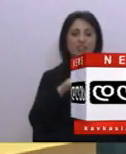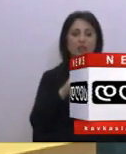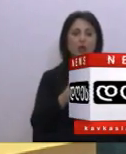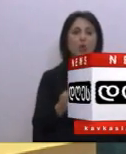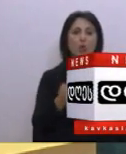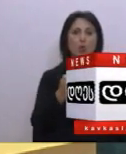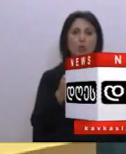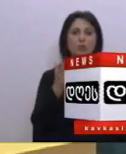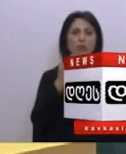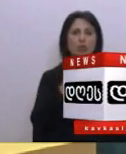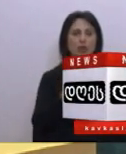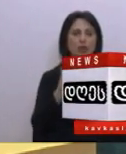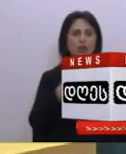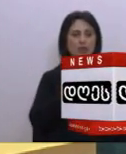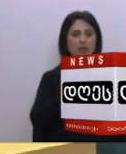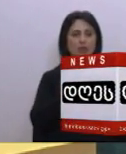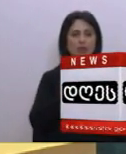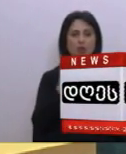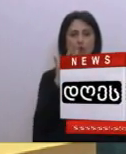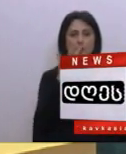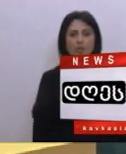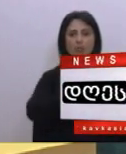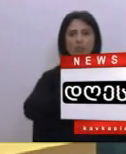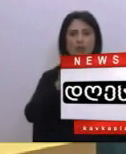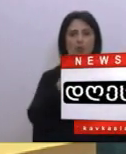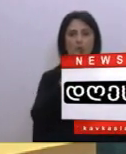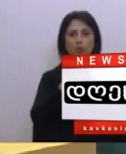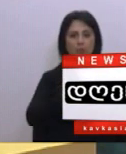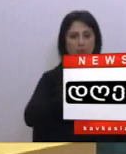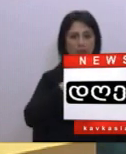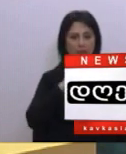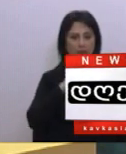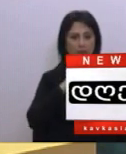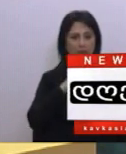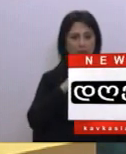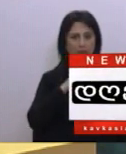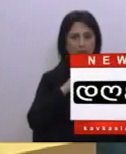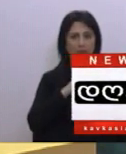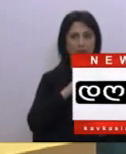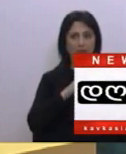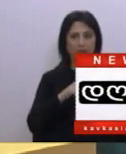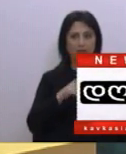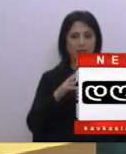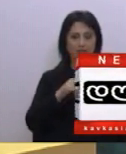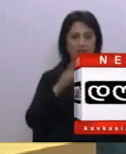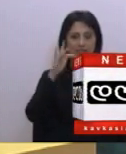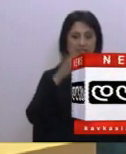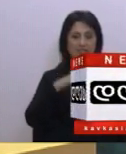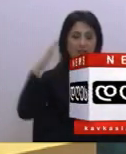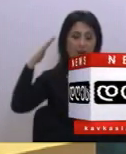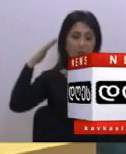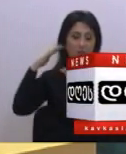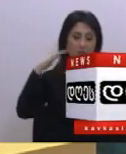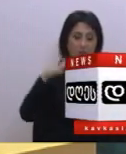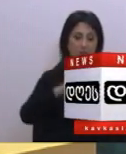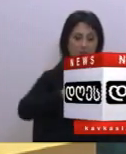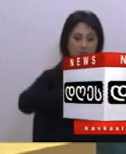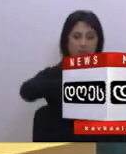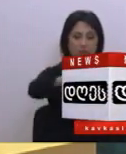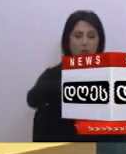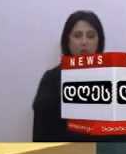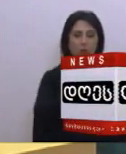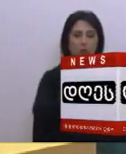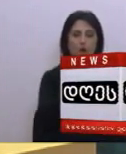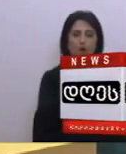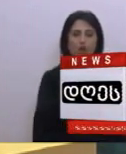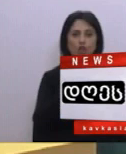შეფასებით შეადგენდა დაახლოებით 5 მილიონ კუბურ მეტრს. დაეძა სტიქიის ეპიცენტრის მიმართულებით და დაფარა კურორტ შოვის